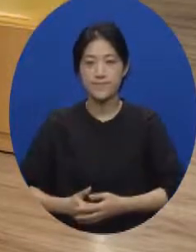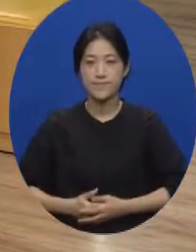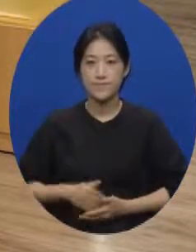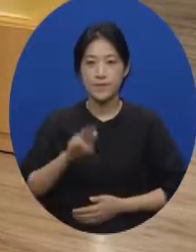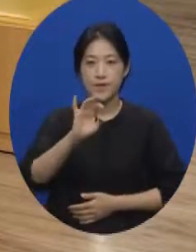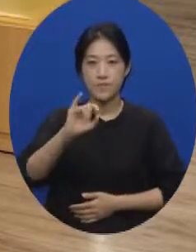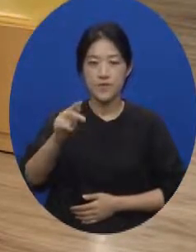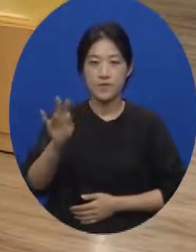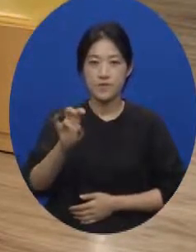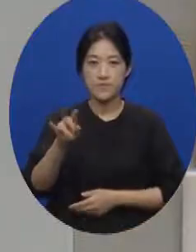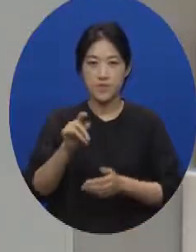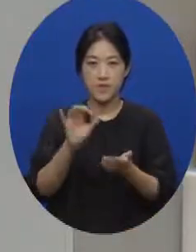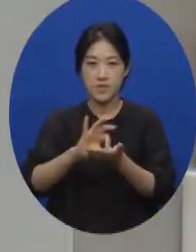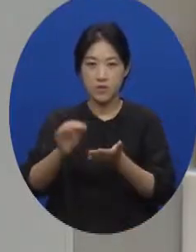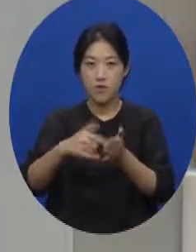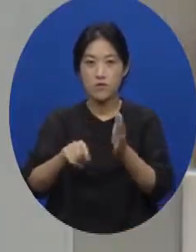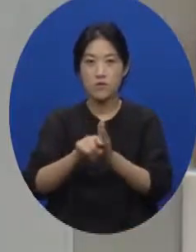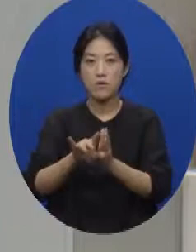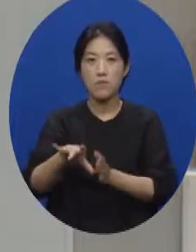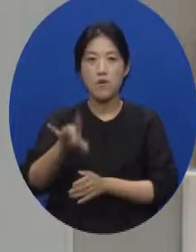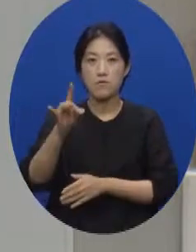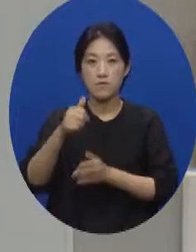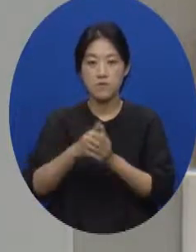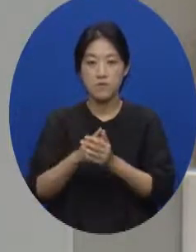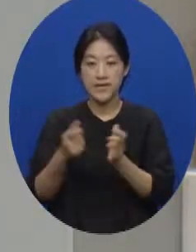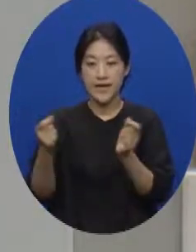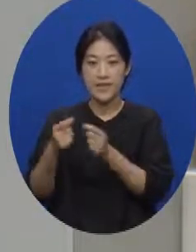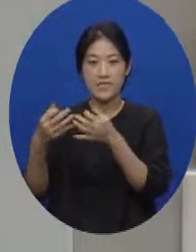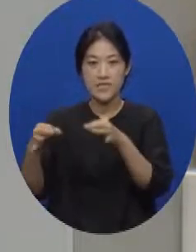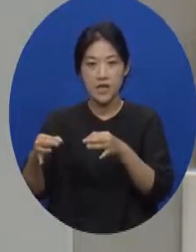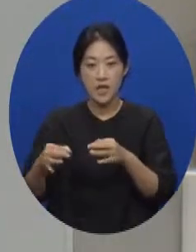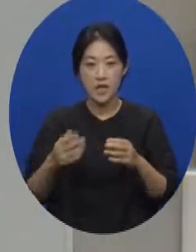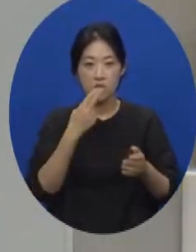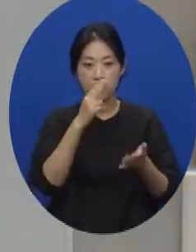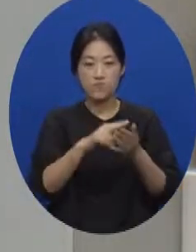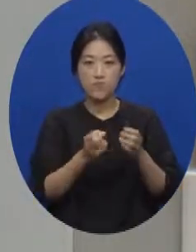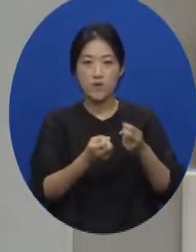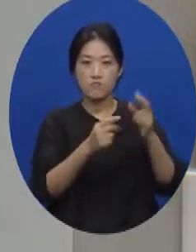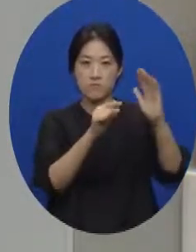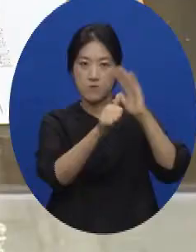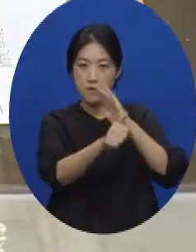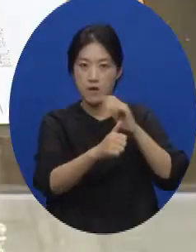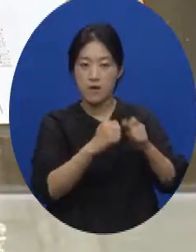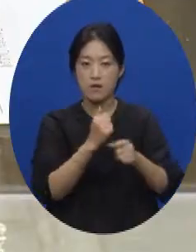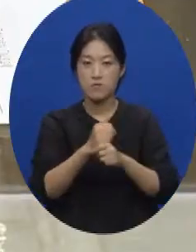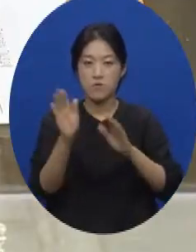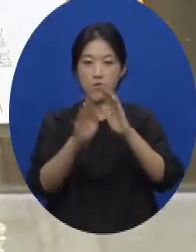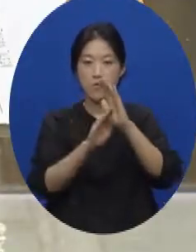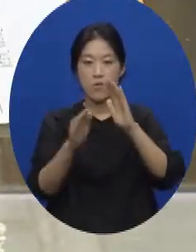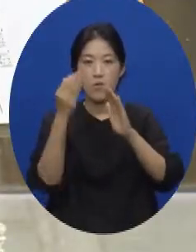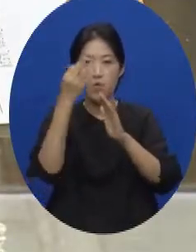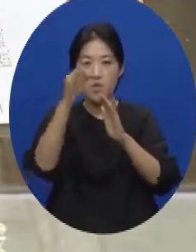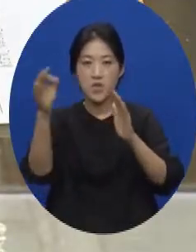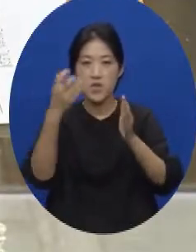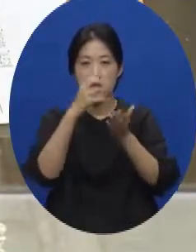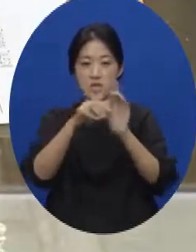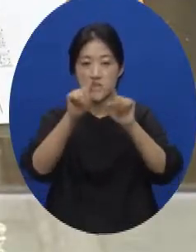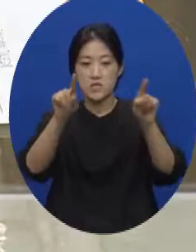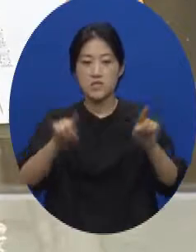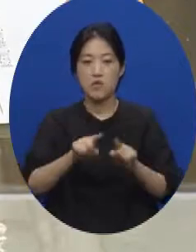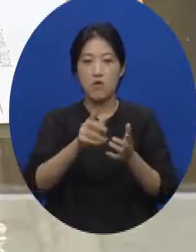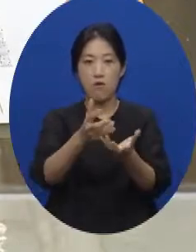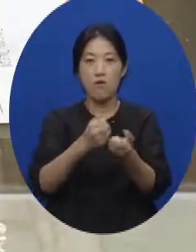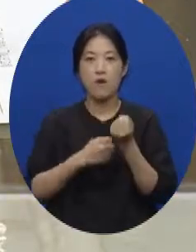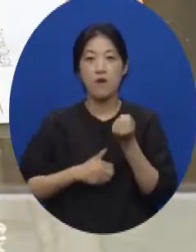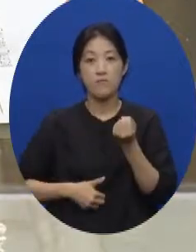민원 24 를 이용 하려면 먼저 가까운 은행이나 우체국을 방문해 공인인증서를 발급받아야 하는데요